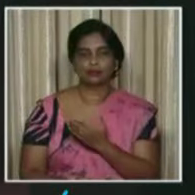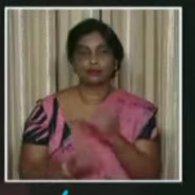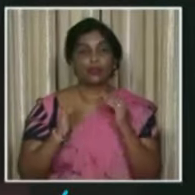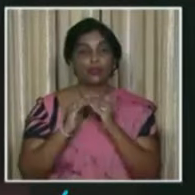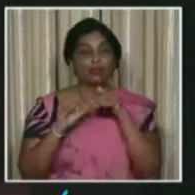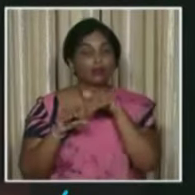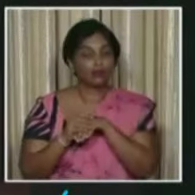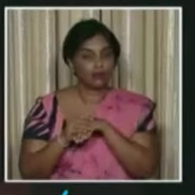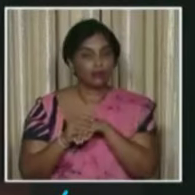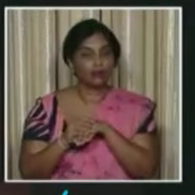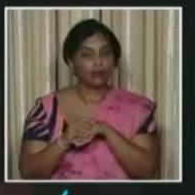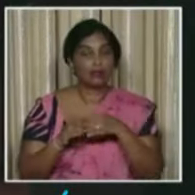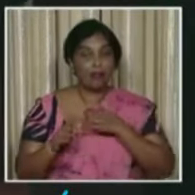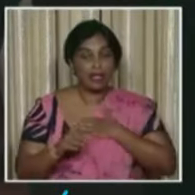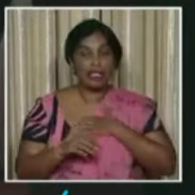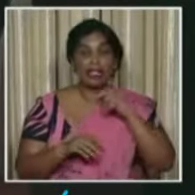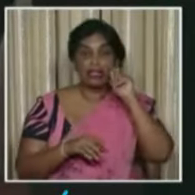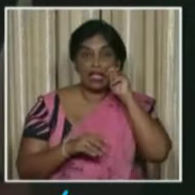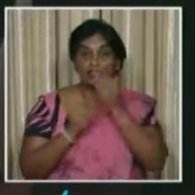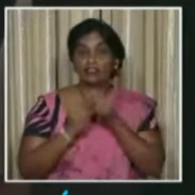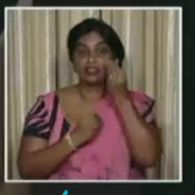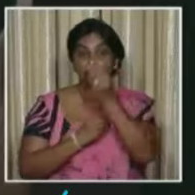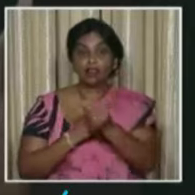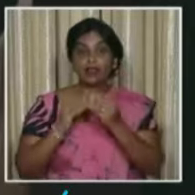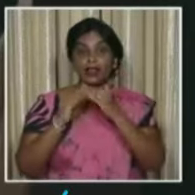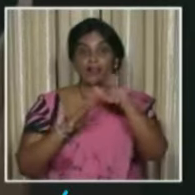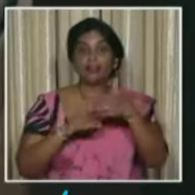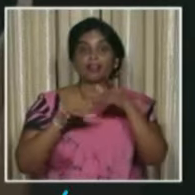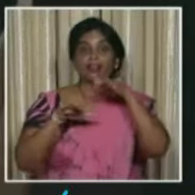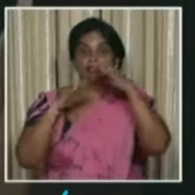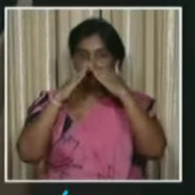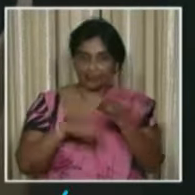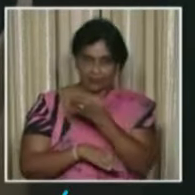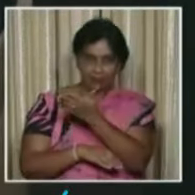වෙලා තියන්නේ මගේ තාත්තා ඒගොල්ලන්ට දුන්නු ගම්මුදා භූමියේ ඉඳගෙන